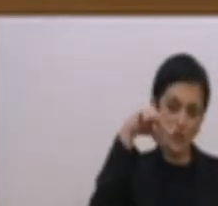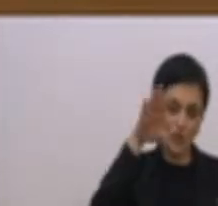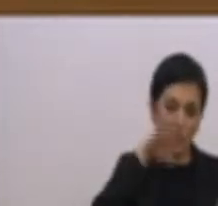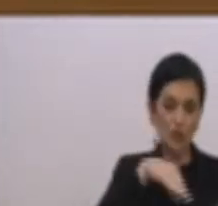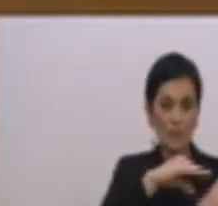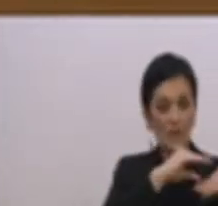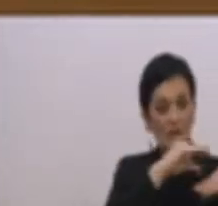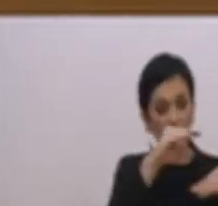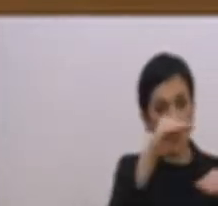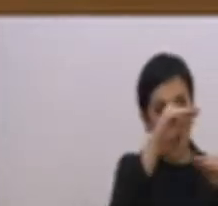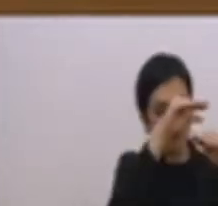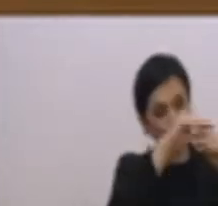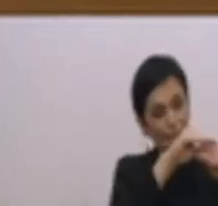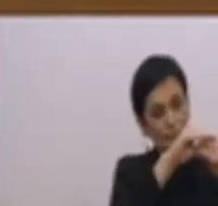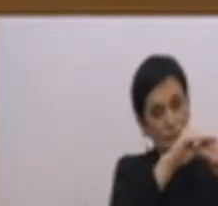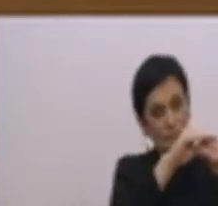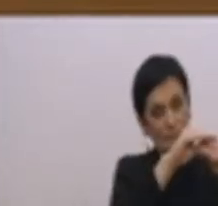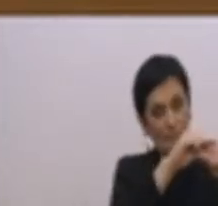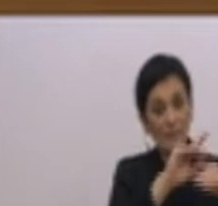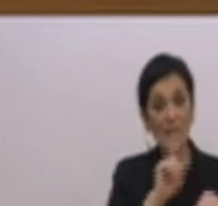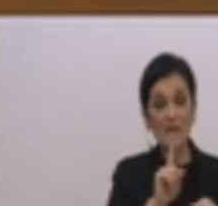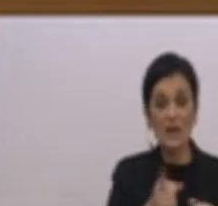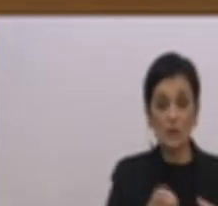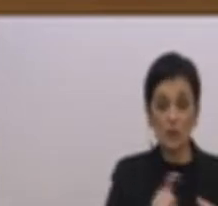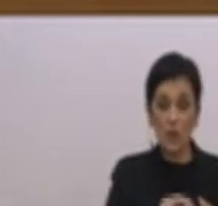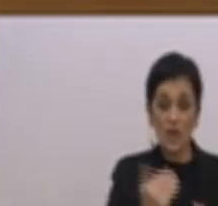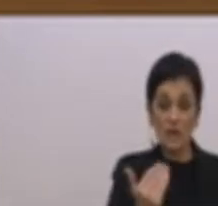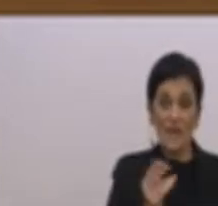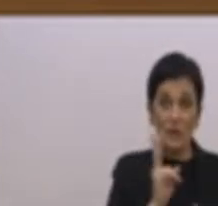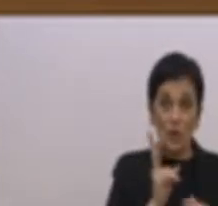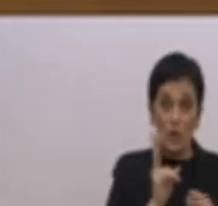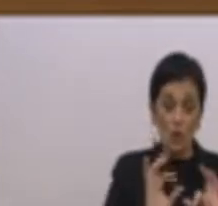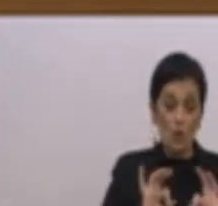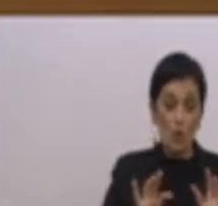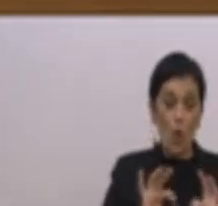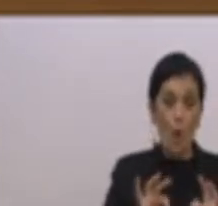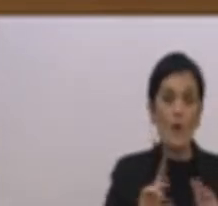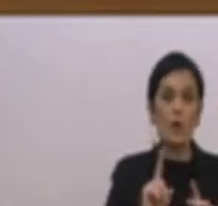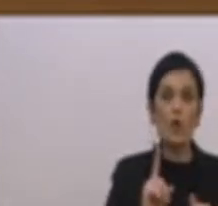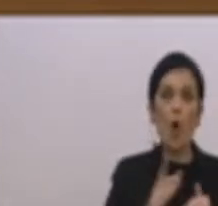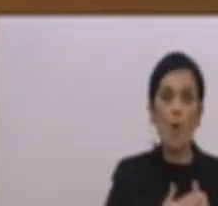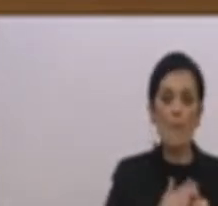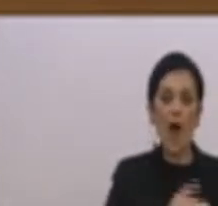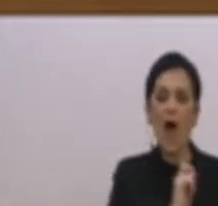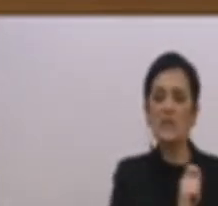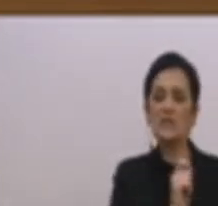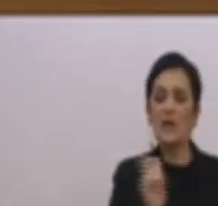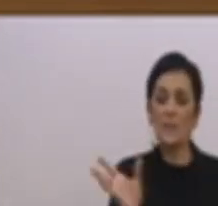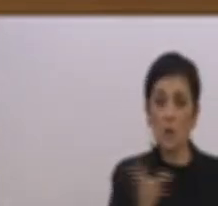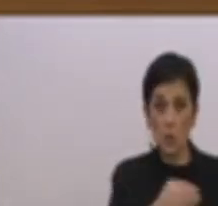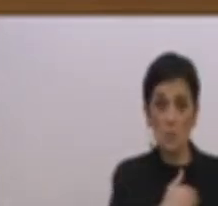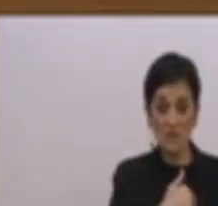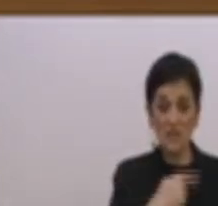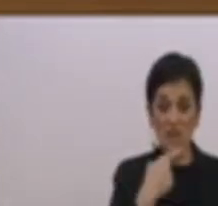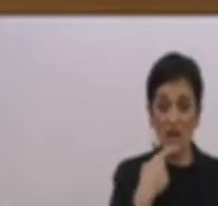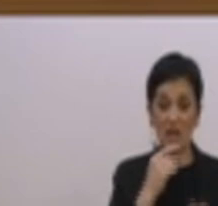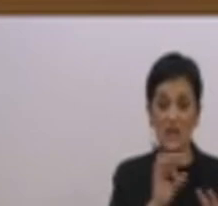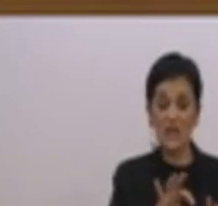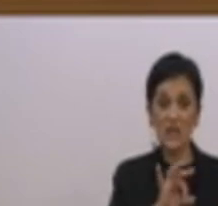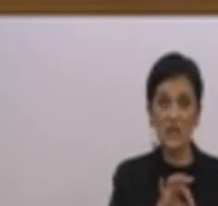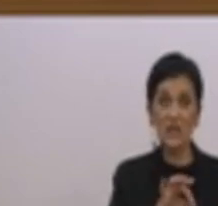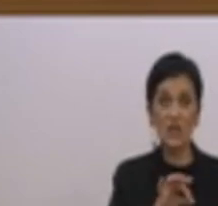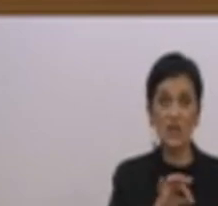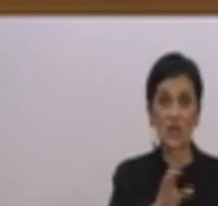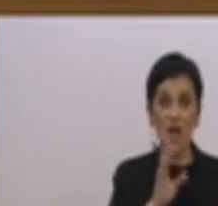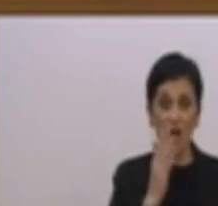თაროზე შემოდებულად. Რაც შეეხება თქვენს კომენტარს, რომ გაუსამართლებლად ასამართლებთ ყველასო, ხო? აი მინდა გითხრათ, არ ახართ ეთყობა